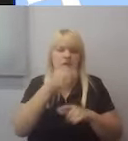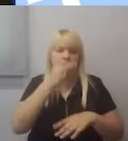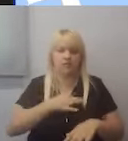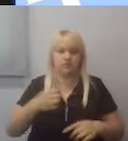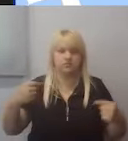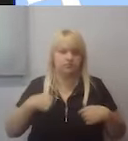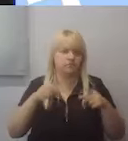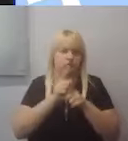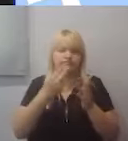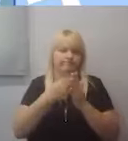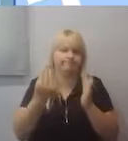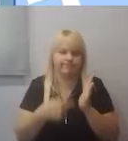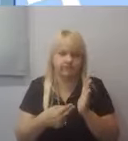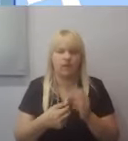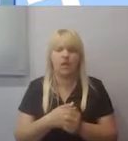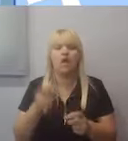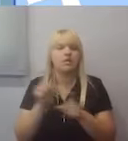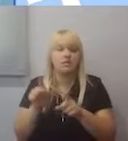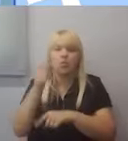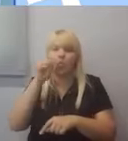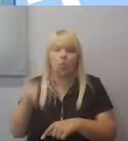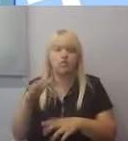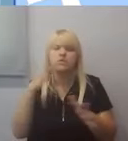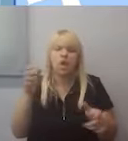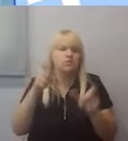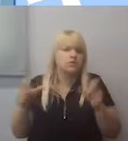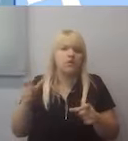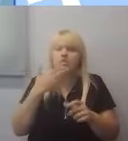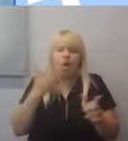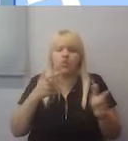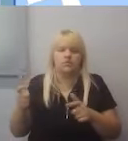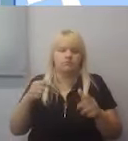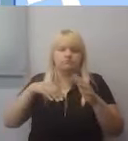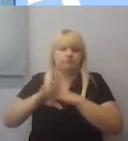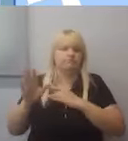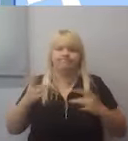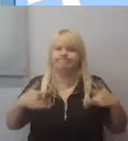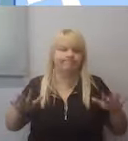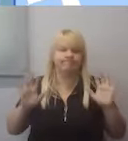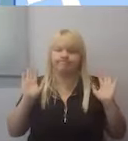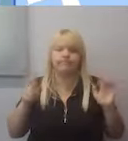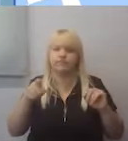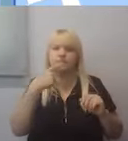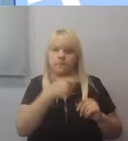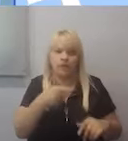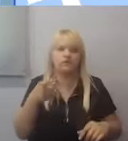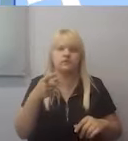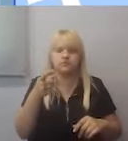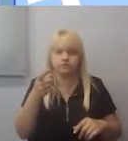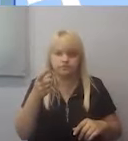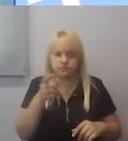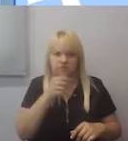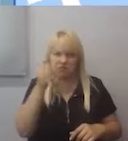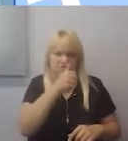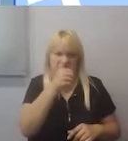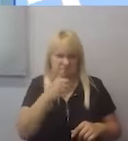daudzi negrib nebija gatavi vai nav gatavi pamest teritorijas pat ar redzu tos draudus ka viņiem reāli nav kur braukt viņi netic ka viņiem kaut kāda